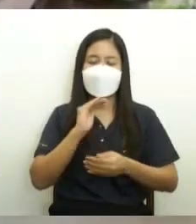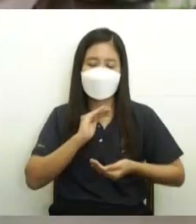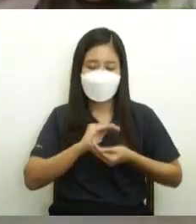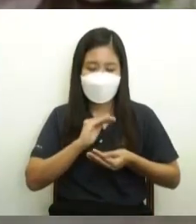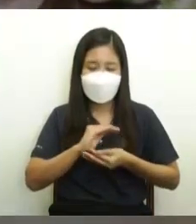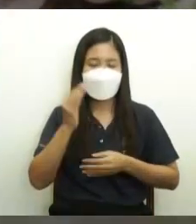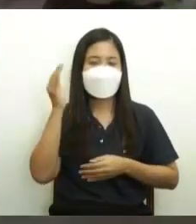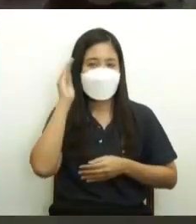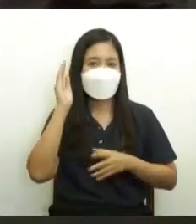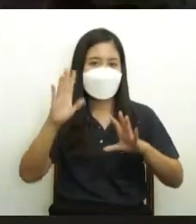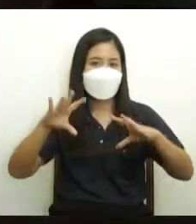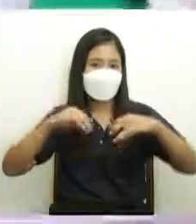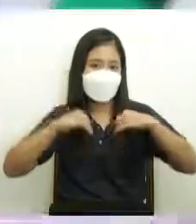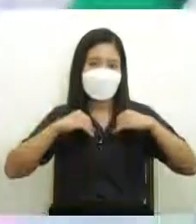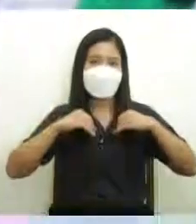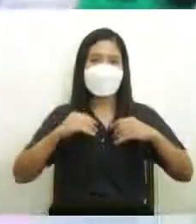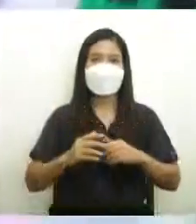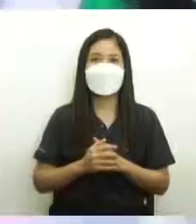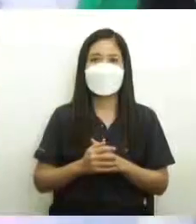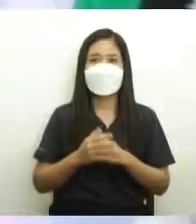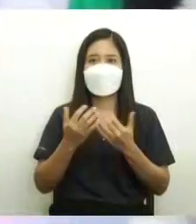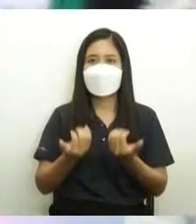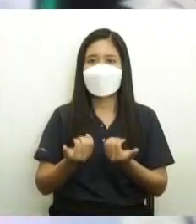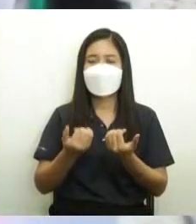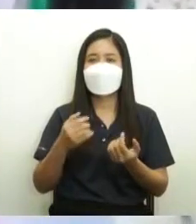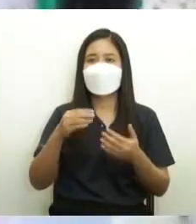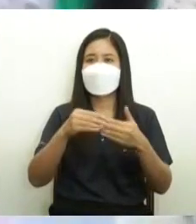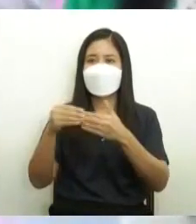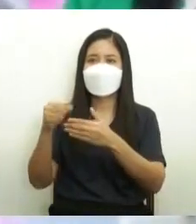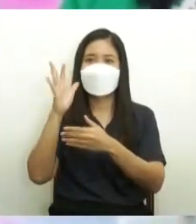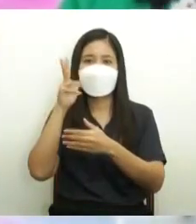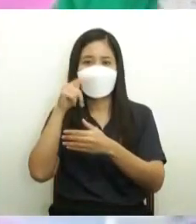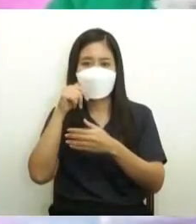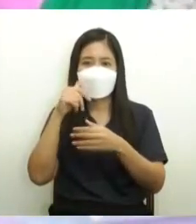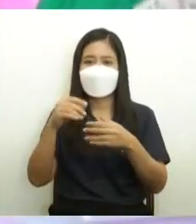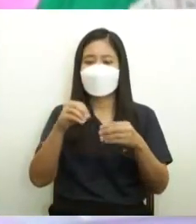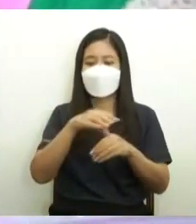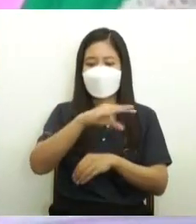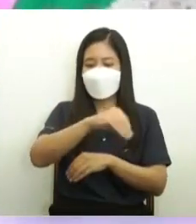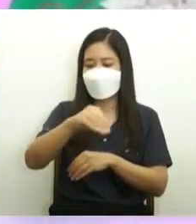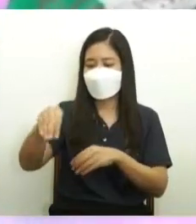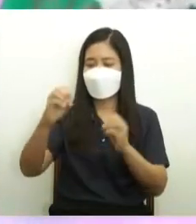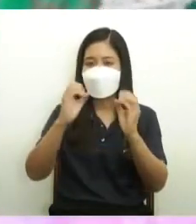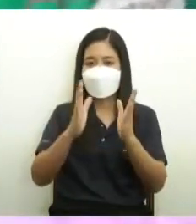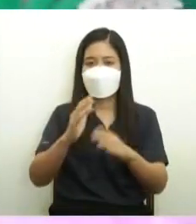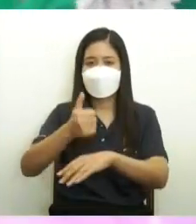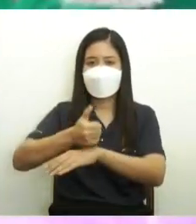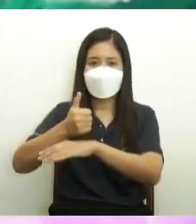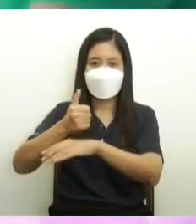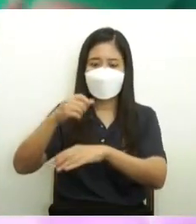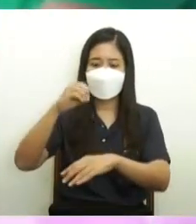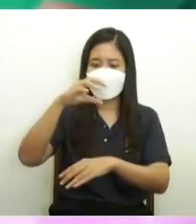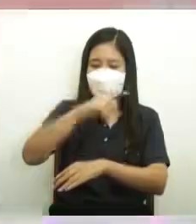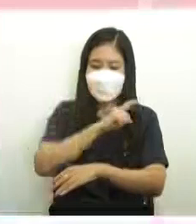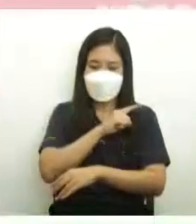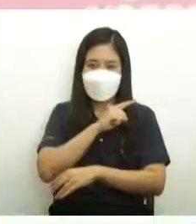าใจเข้าถึงอย่างแท้จริงสร้างเครือข่ายผู้ปกครองเครือข่ายครูและผู้บริหารเครือข่ายเอกชนเครือข่ายชุม